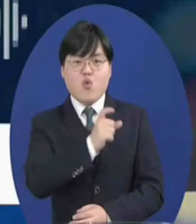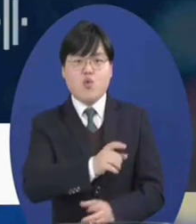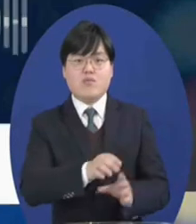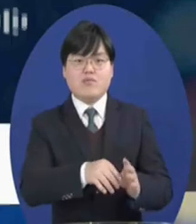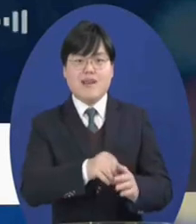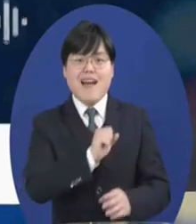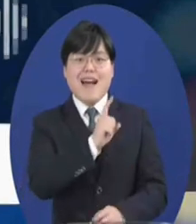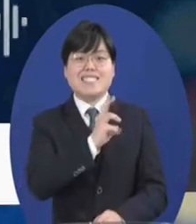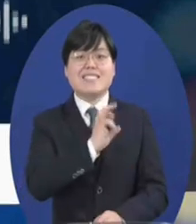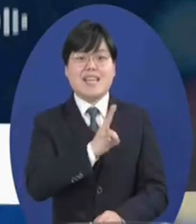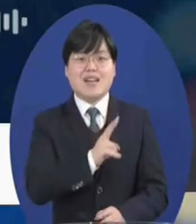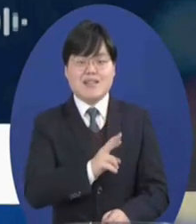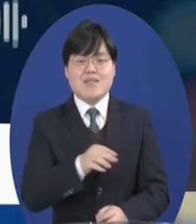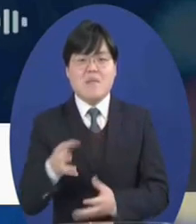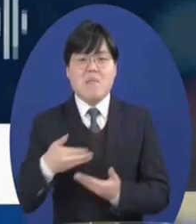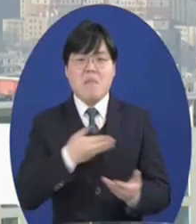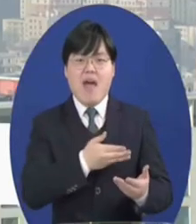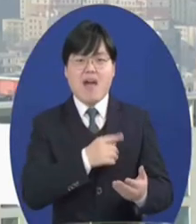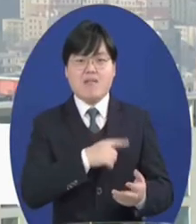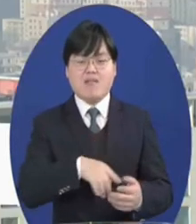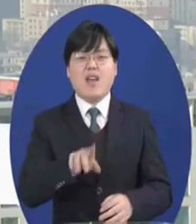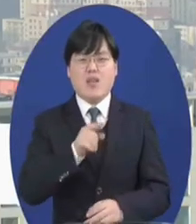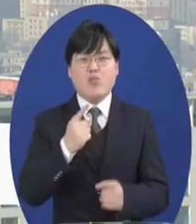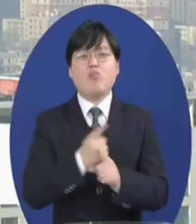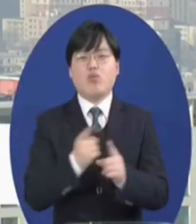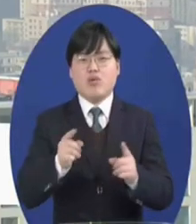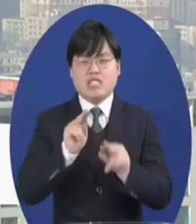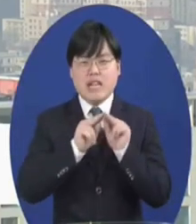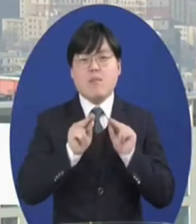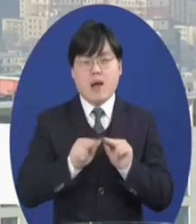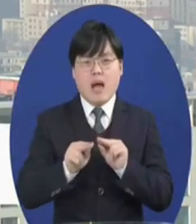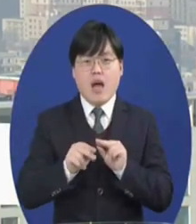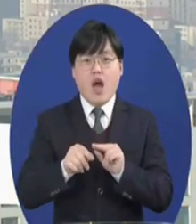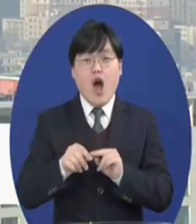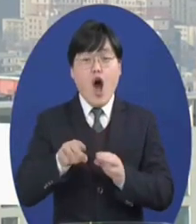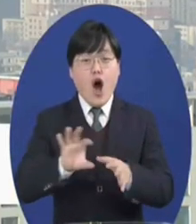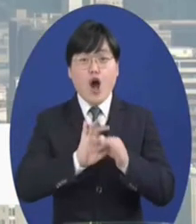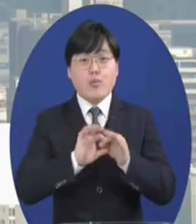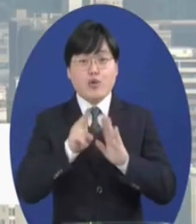нь шударгастай хэрэгжүүлсэн төлөө газартаа бол шалгагддаг. Хэрвээ